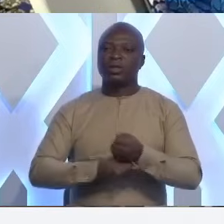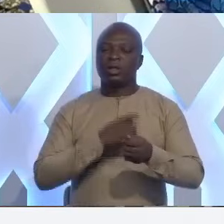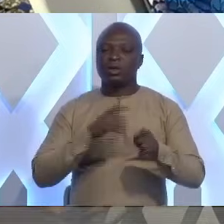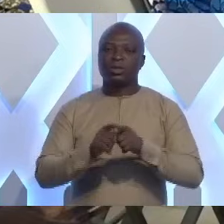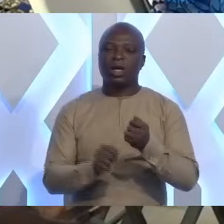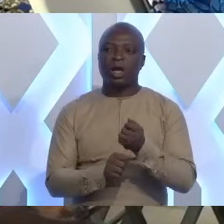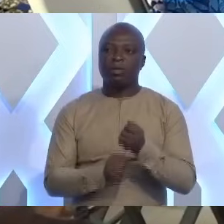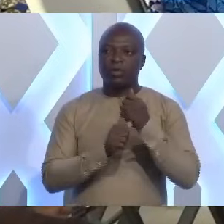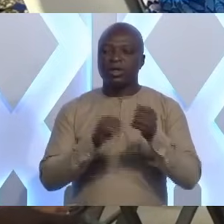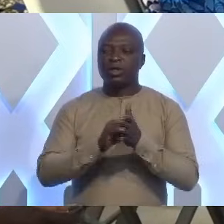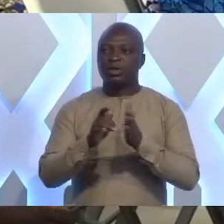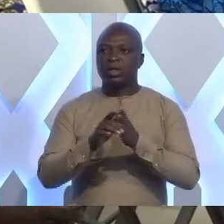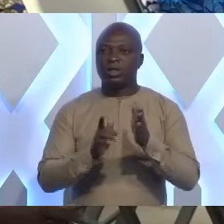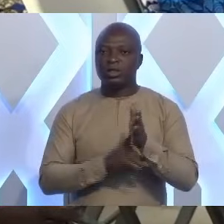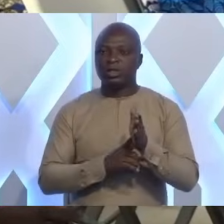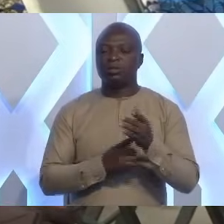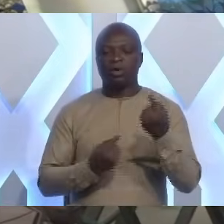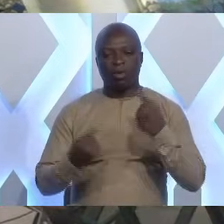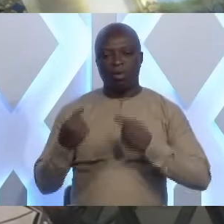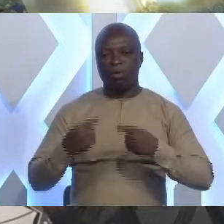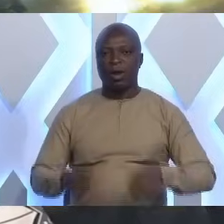appuyer ce légitime combat.